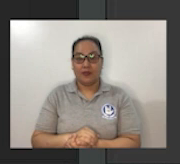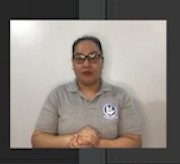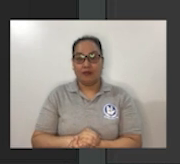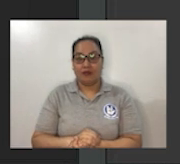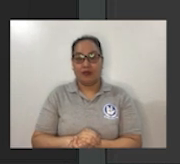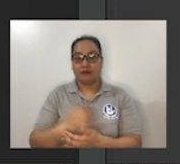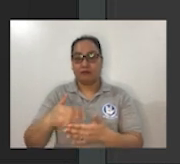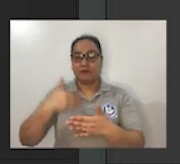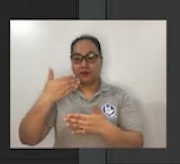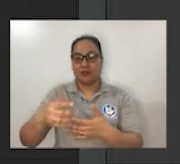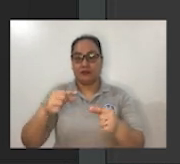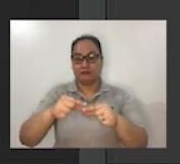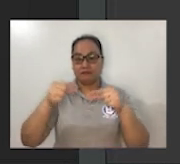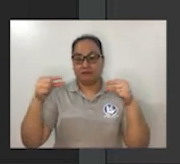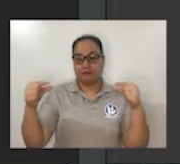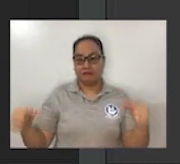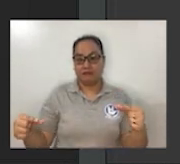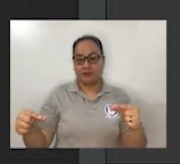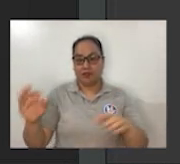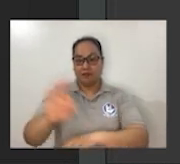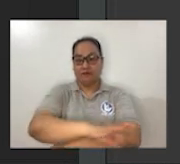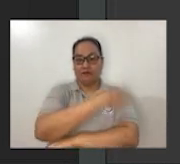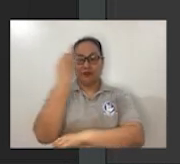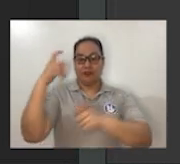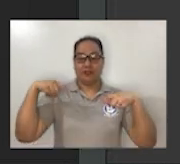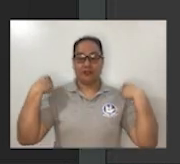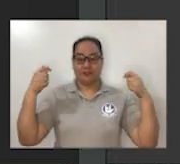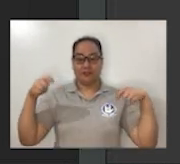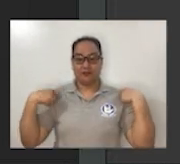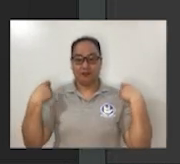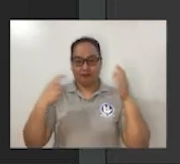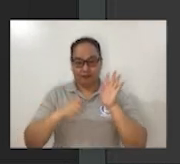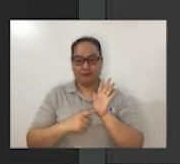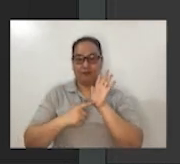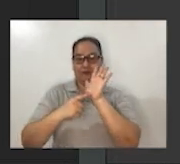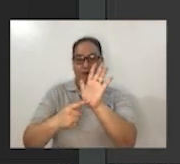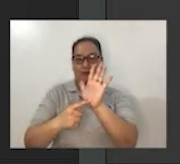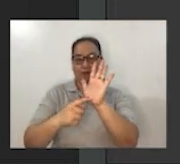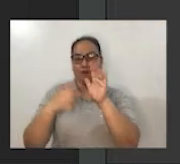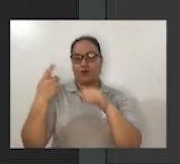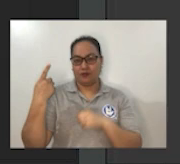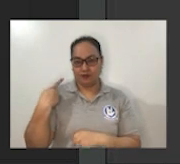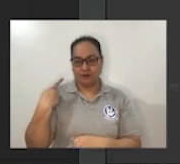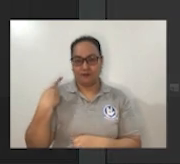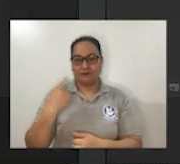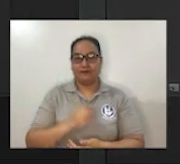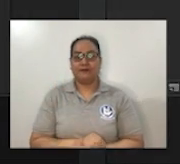naman tayo sa isang game na tinatawag kong Fernandino Teens Show Me What You Got.